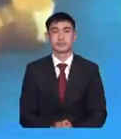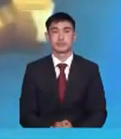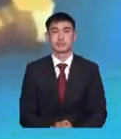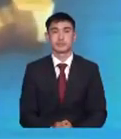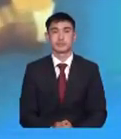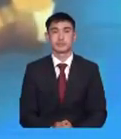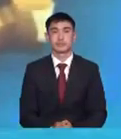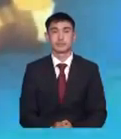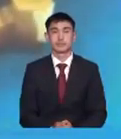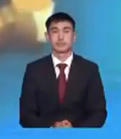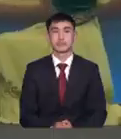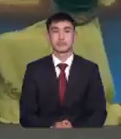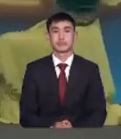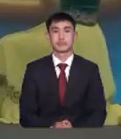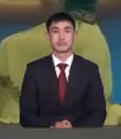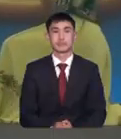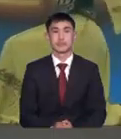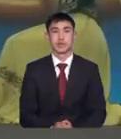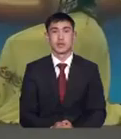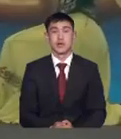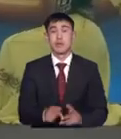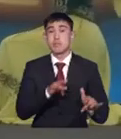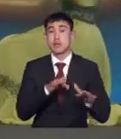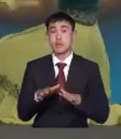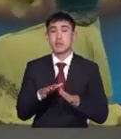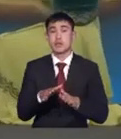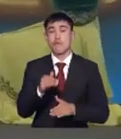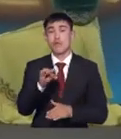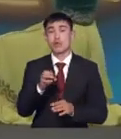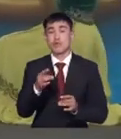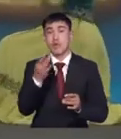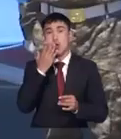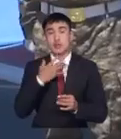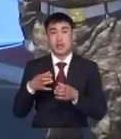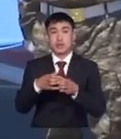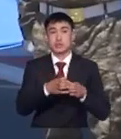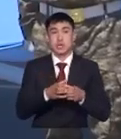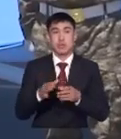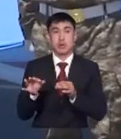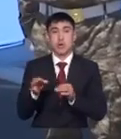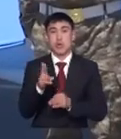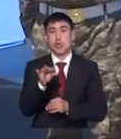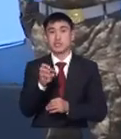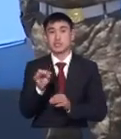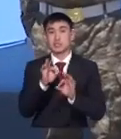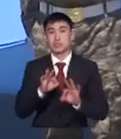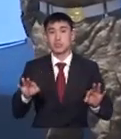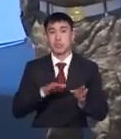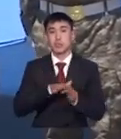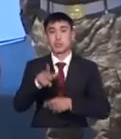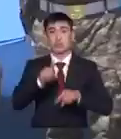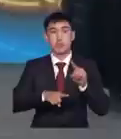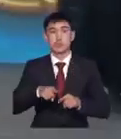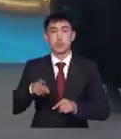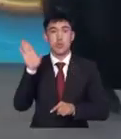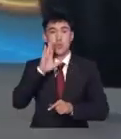қызметі мекемесінің ақпараттандыру. Кроме того, в рамках мероприятия фольклорный этнографический ансамбль «Кулансас» исполнил патриотическую песню «Көк